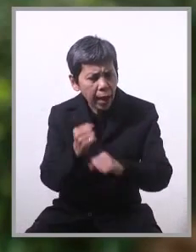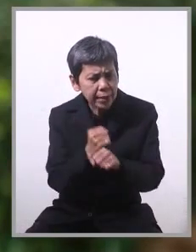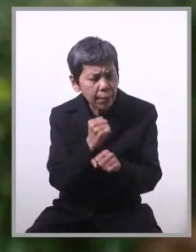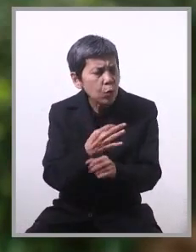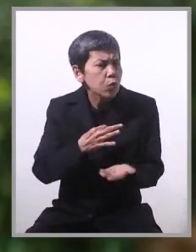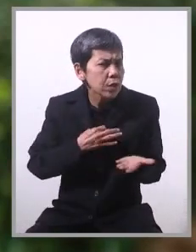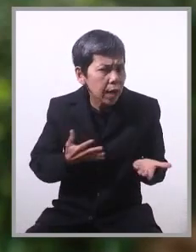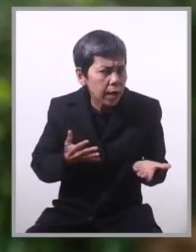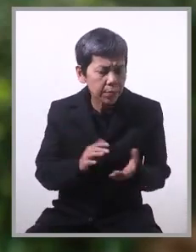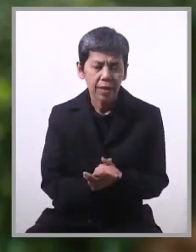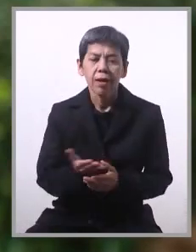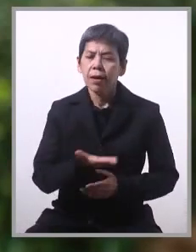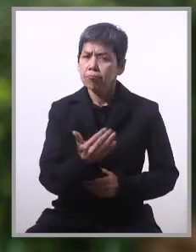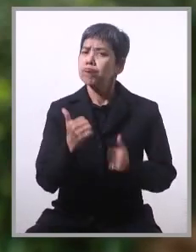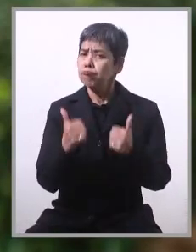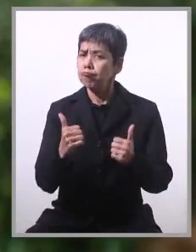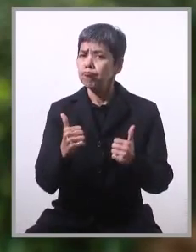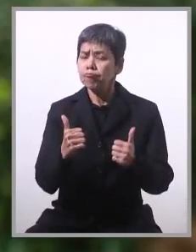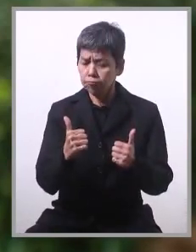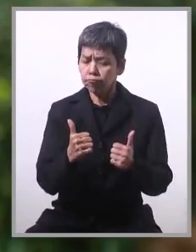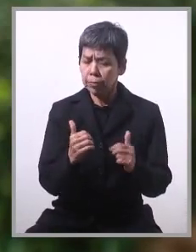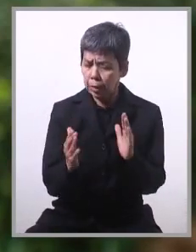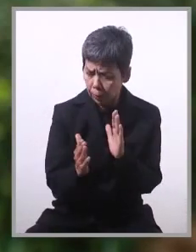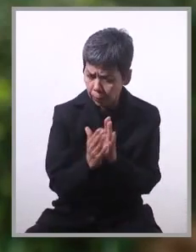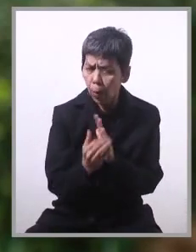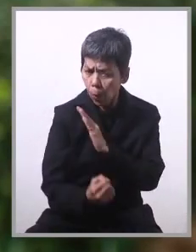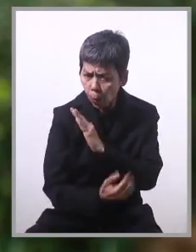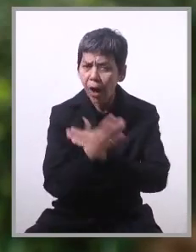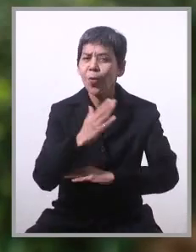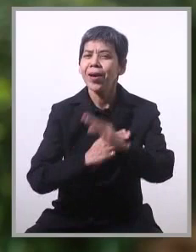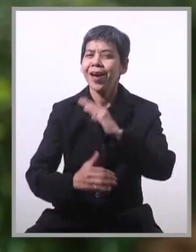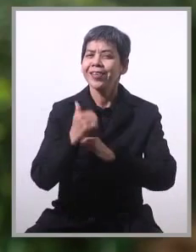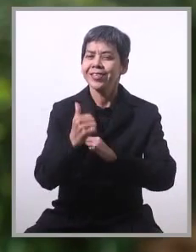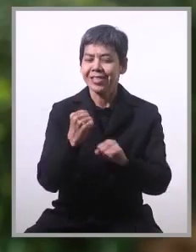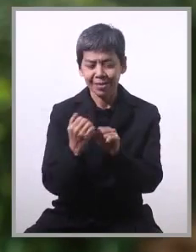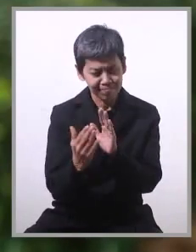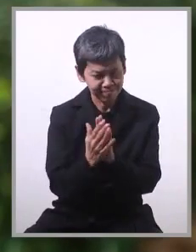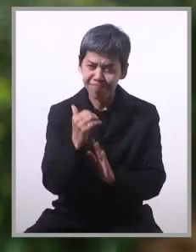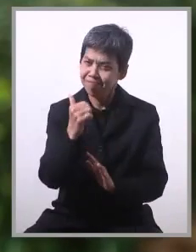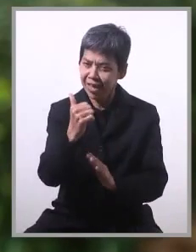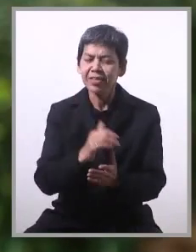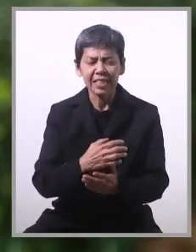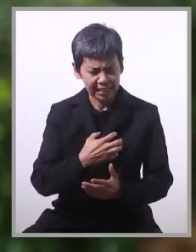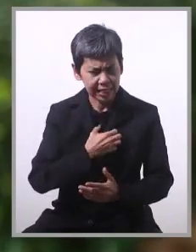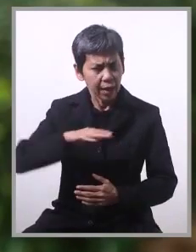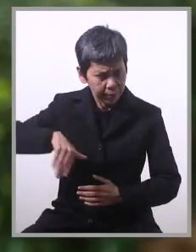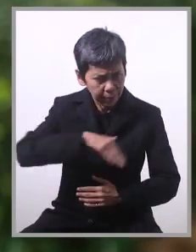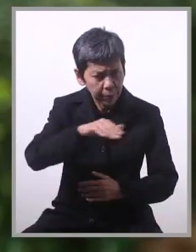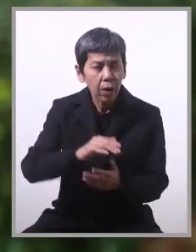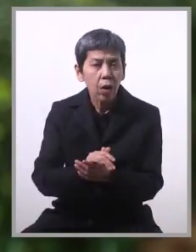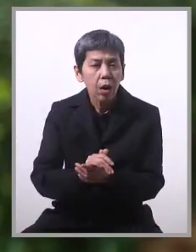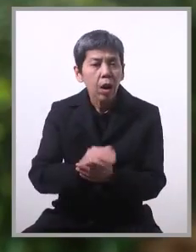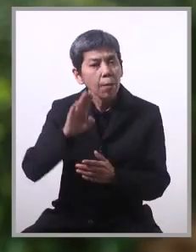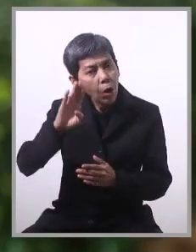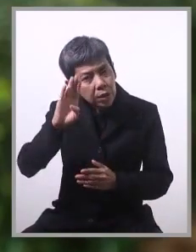คนพิการมาทำงานทุกคนมีความยินดีที่ว่าอยากจะเปิดโอกาสให้กับคนพิการมาทำงานนะคะแล้วก็อยากจะชวนให้ผู้ประก